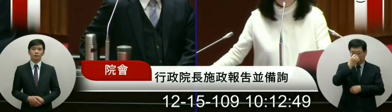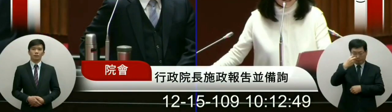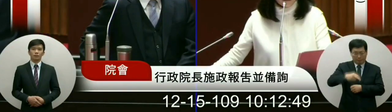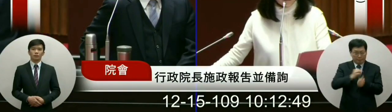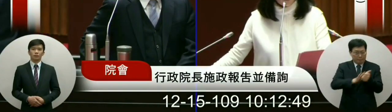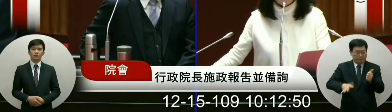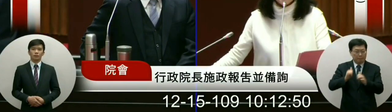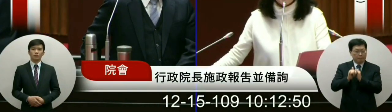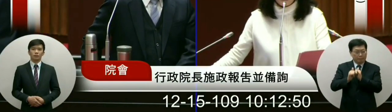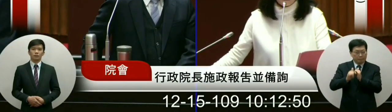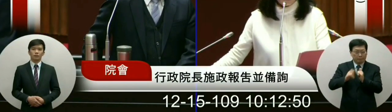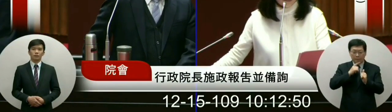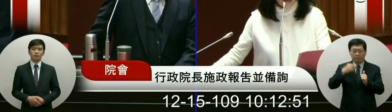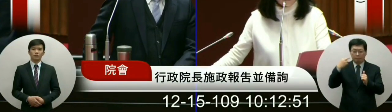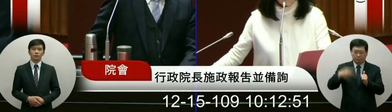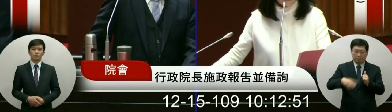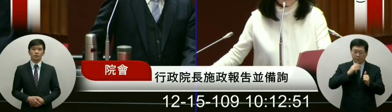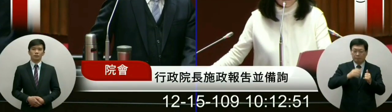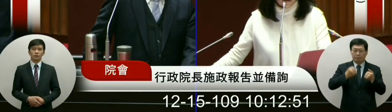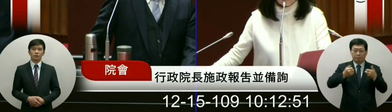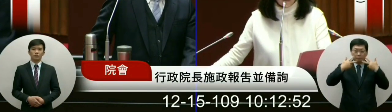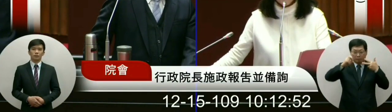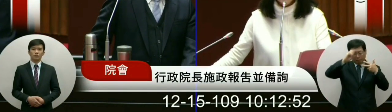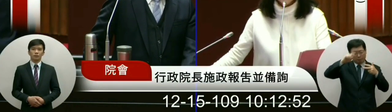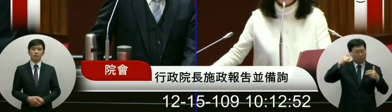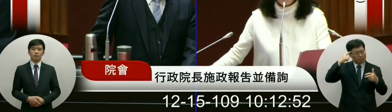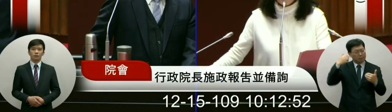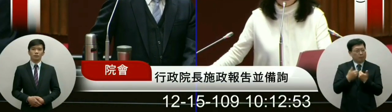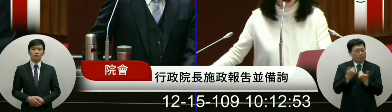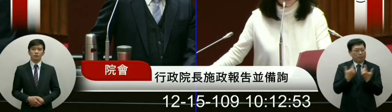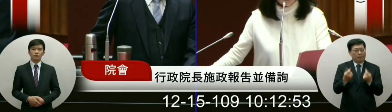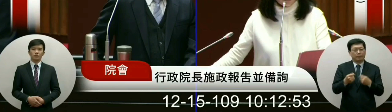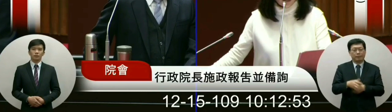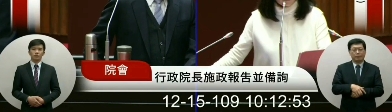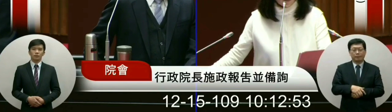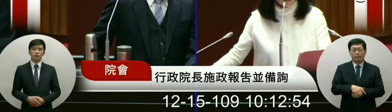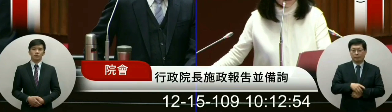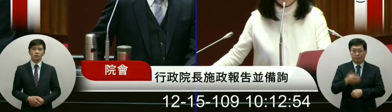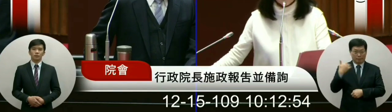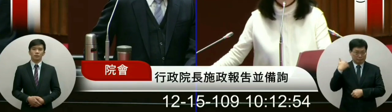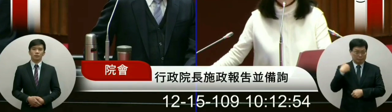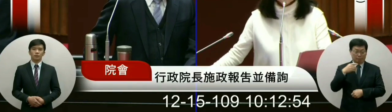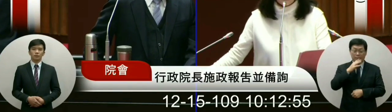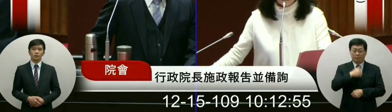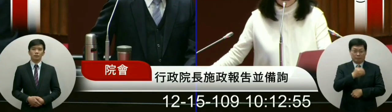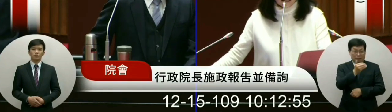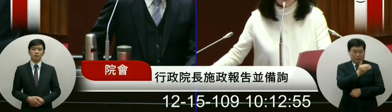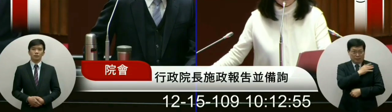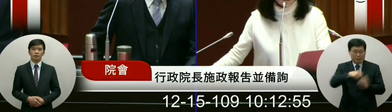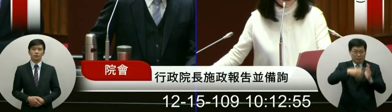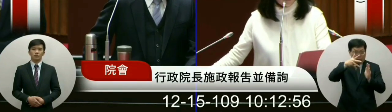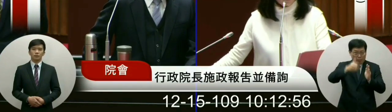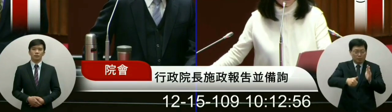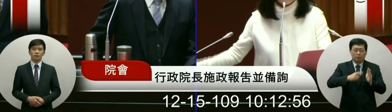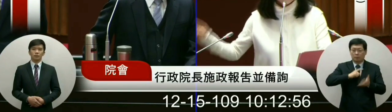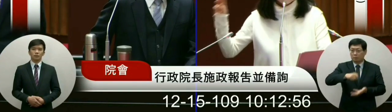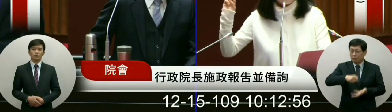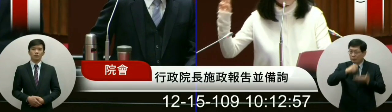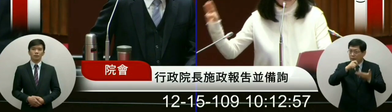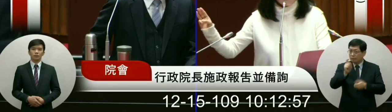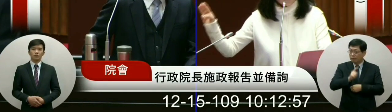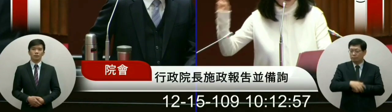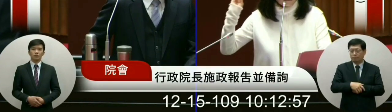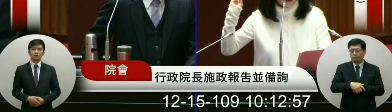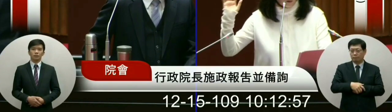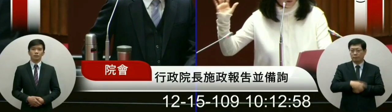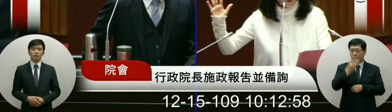引发了民间团体还有在野党的反弹。当时陈冲内阁他因此提出